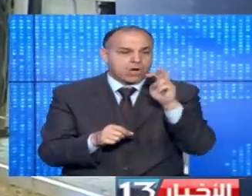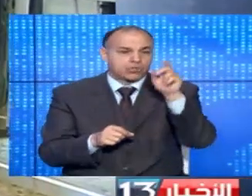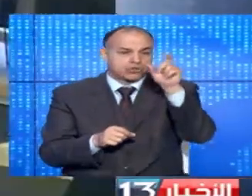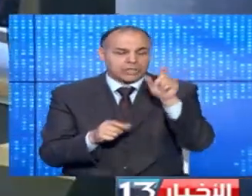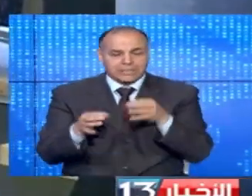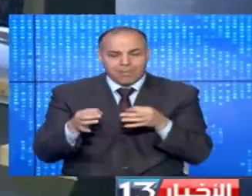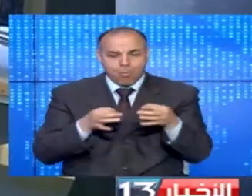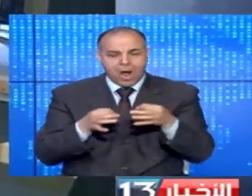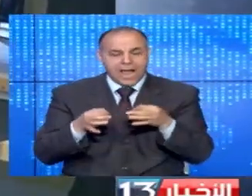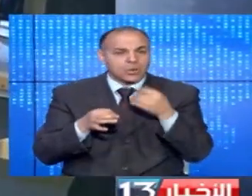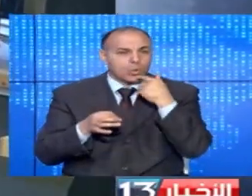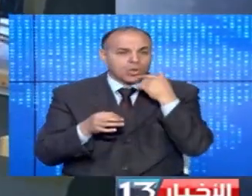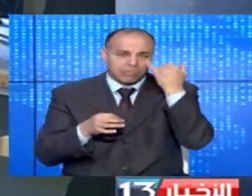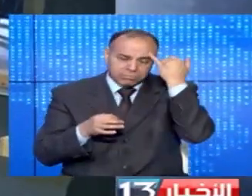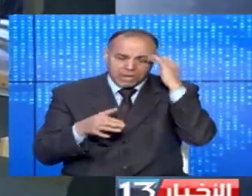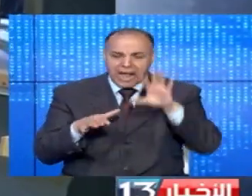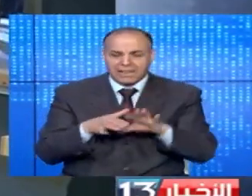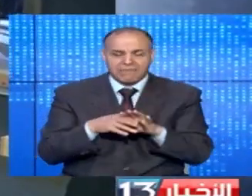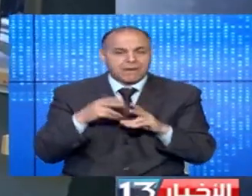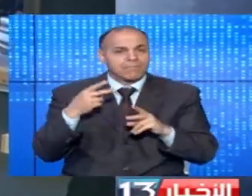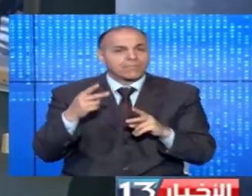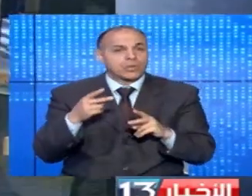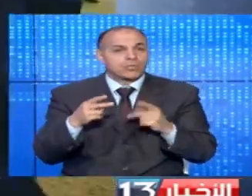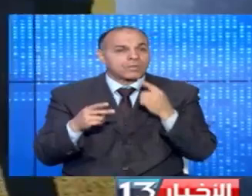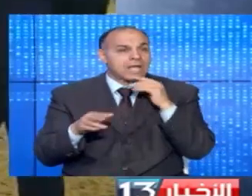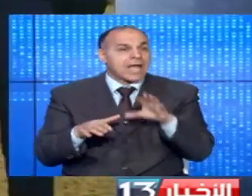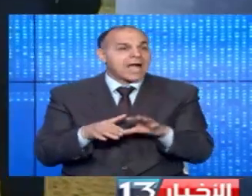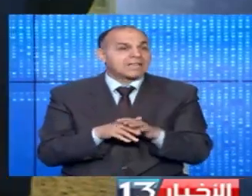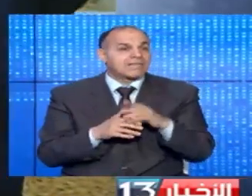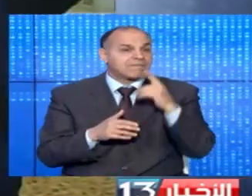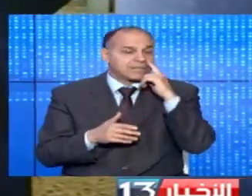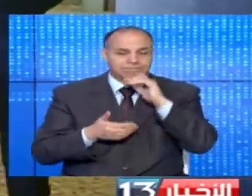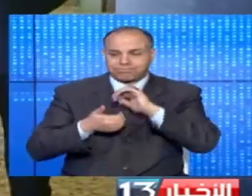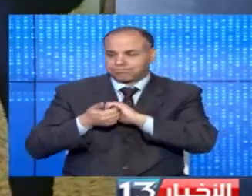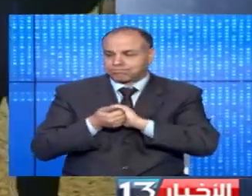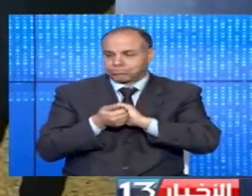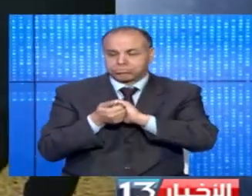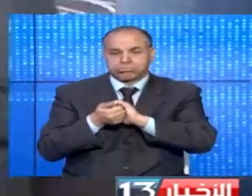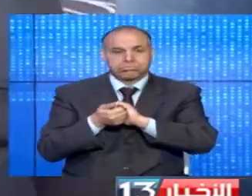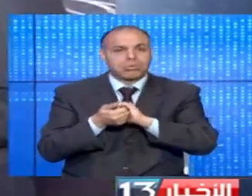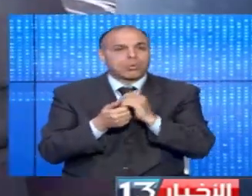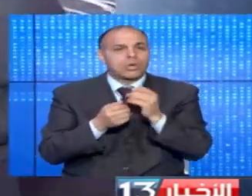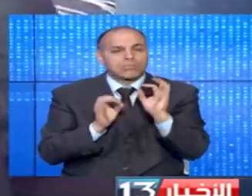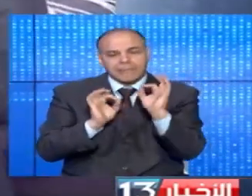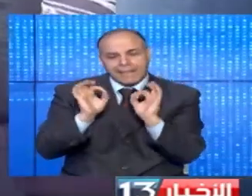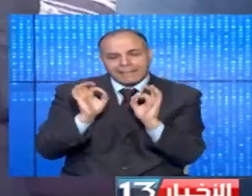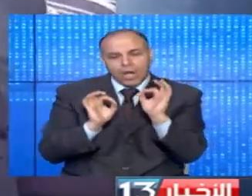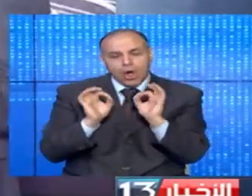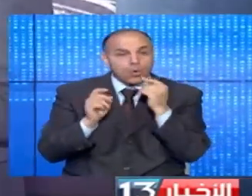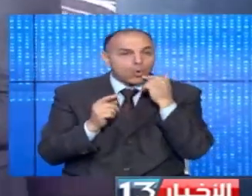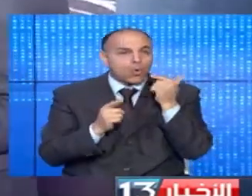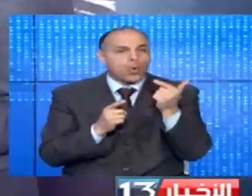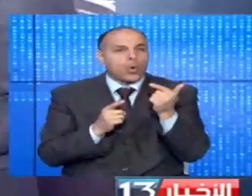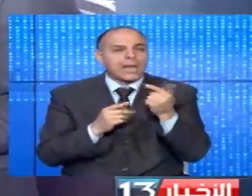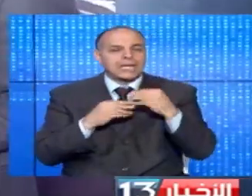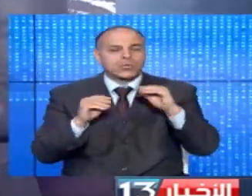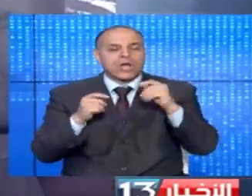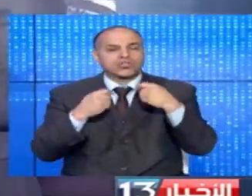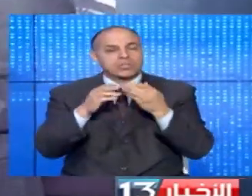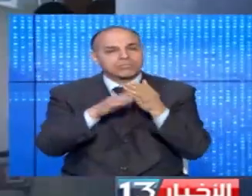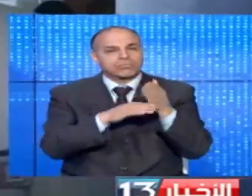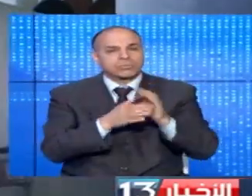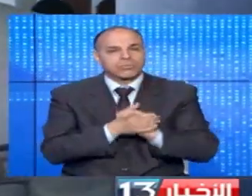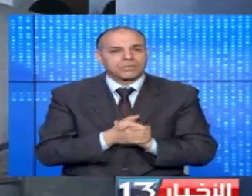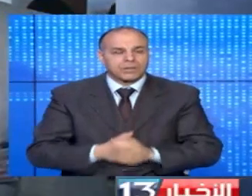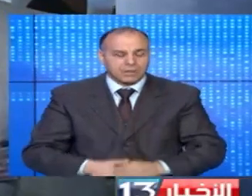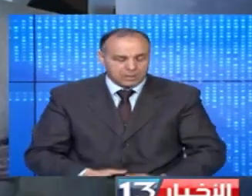يحتفلون بطريقتهم احتفالهم فيه مصافحه لاحدث التصميم وتطلع لاسواق جديده